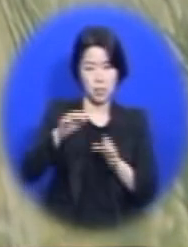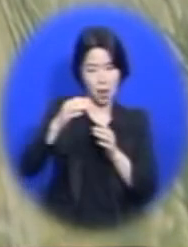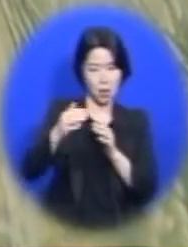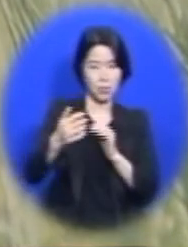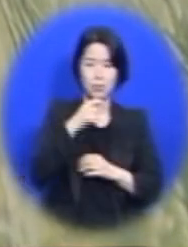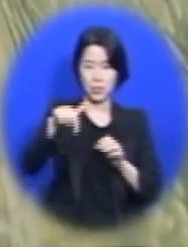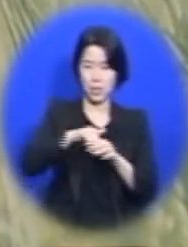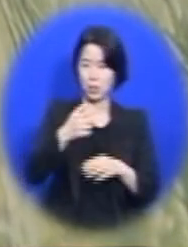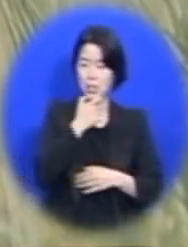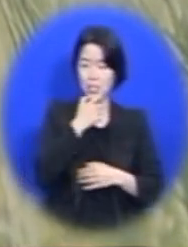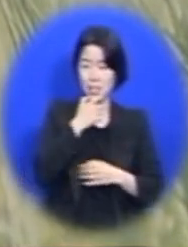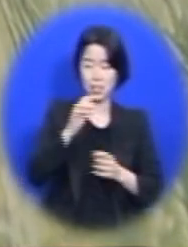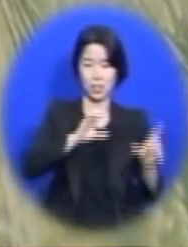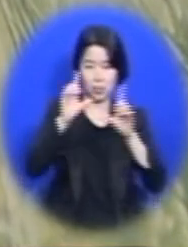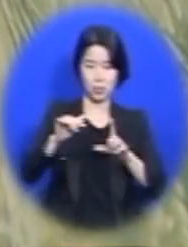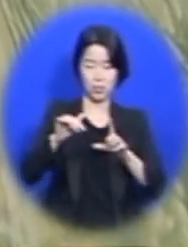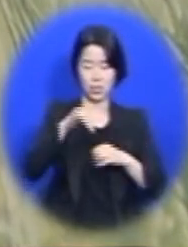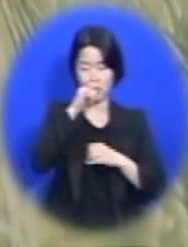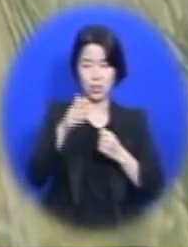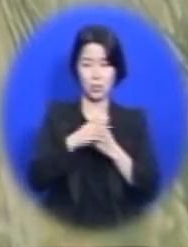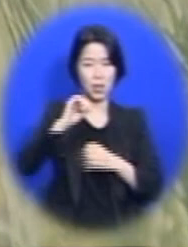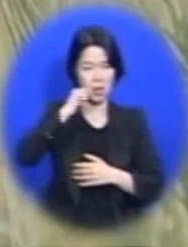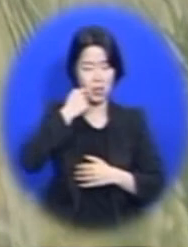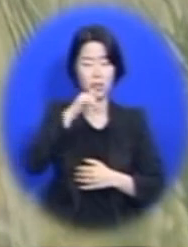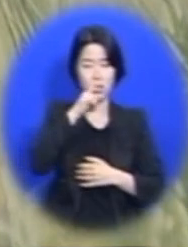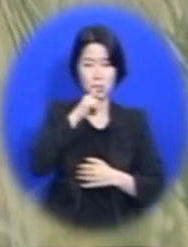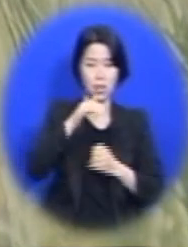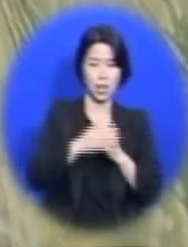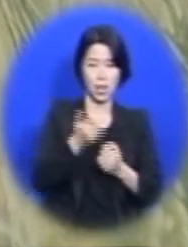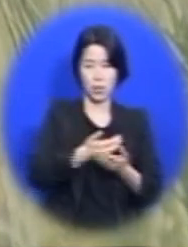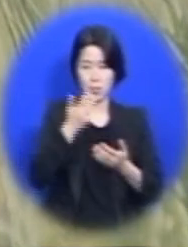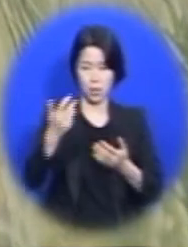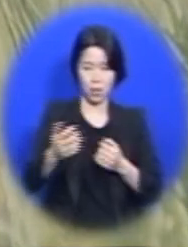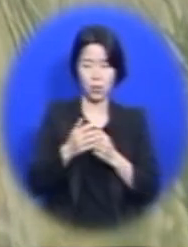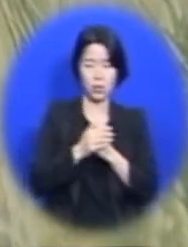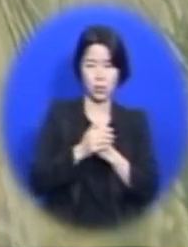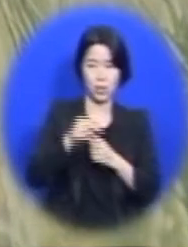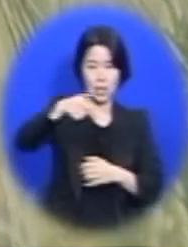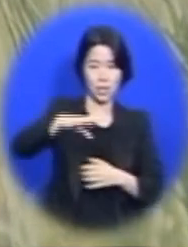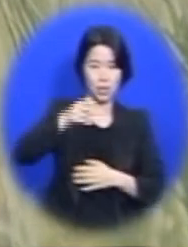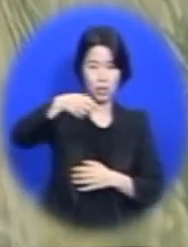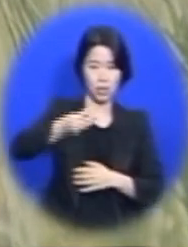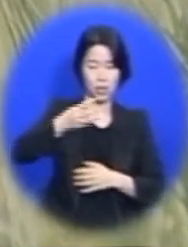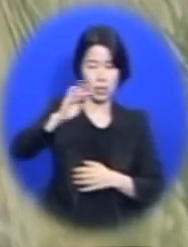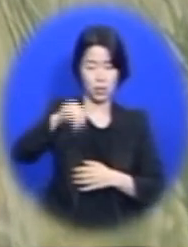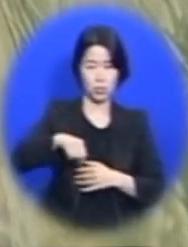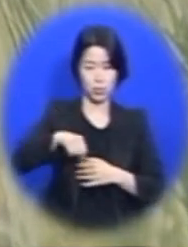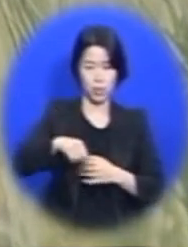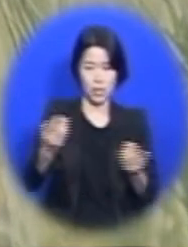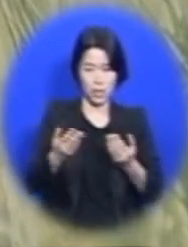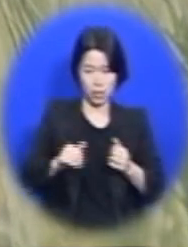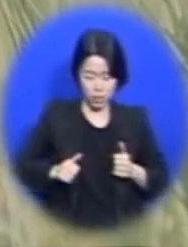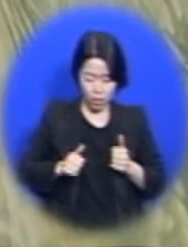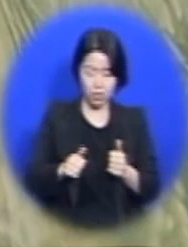있어서 믿음 생활을 하는데 어려움이 있었지만 첫 입사를 한 곳이고 경리부 직원으로 정직함에 대한 믿음의